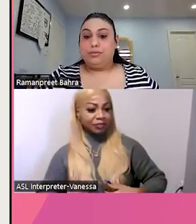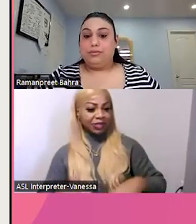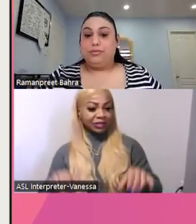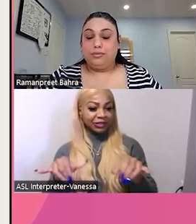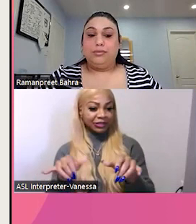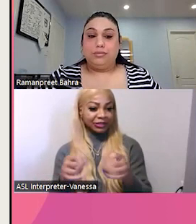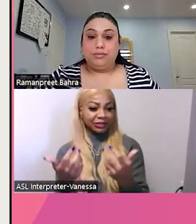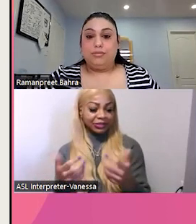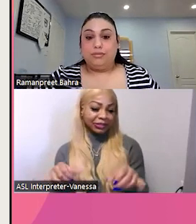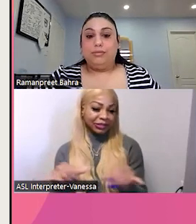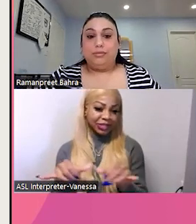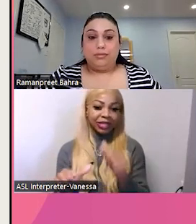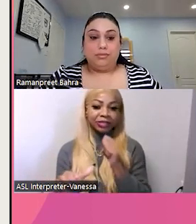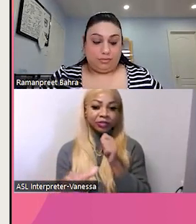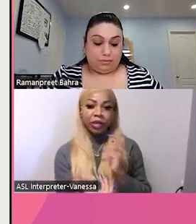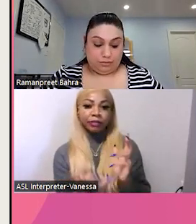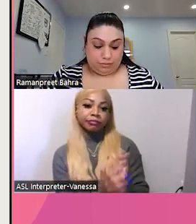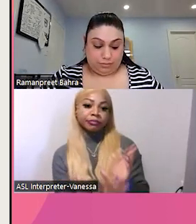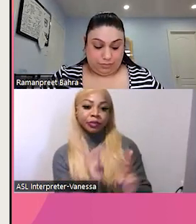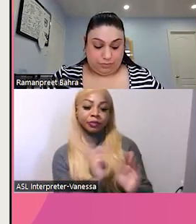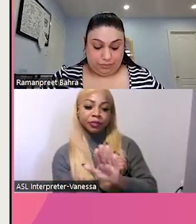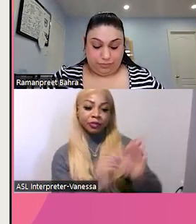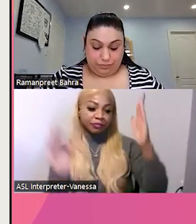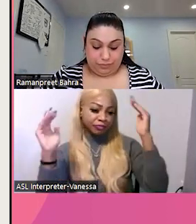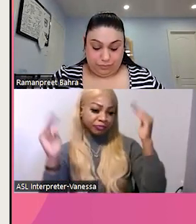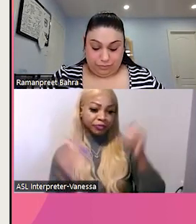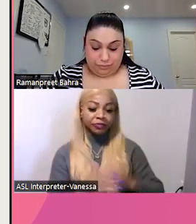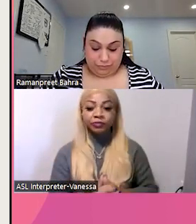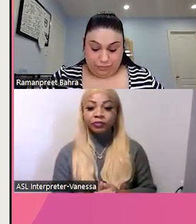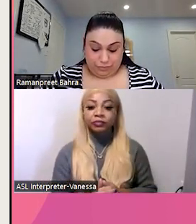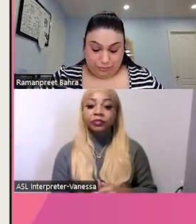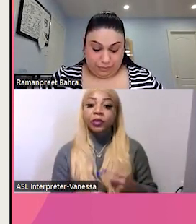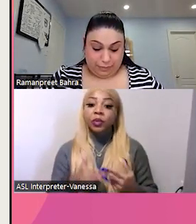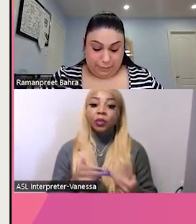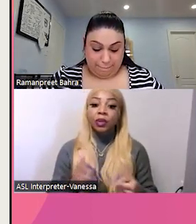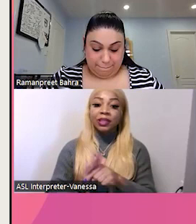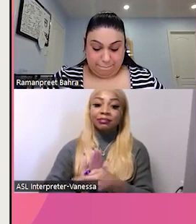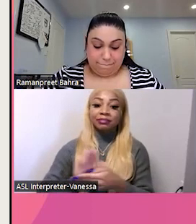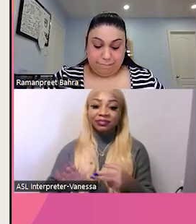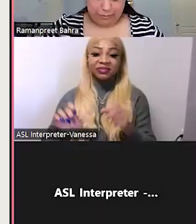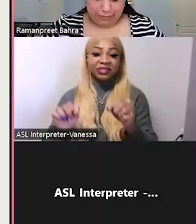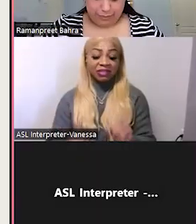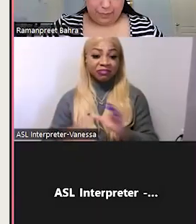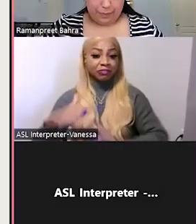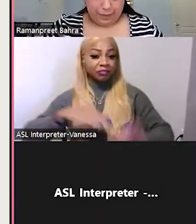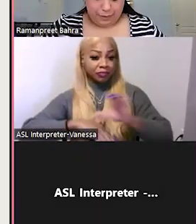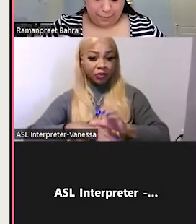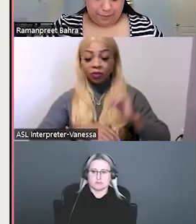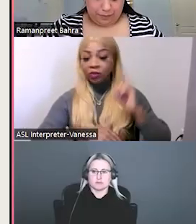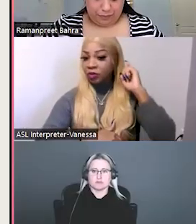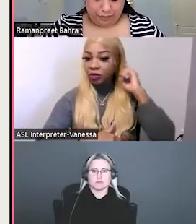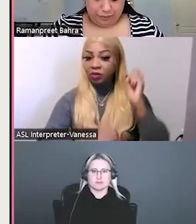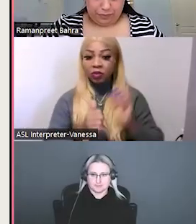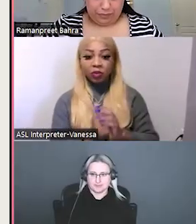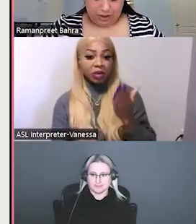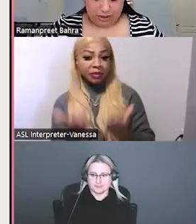sur une taille corporelle qui n'est pas conforme aux normes ou aux attentes sociales. La stigmatisation du poids peut être explicite et consciente